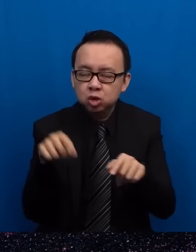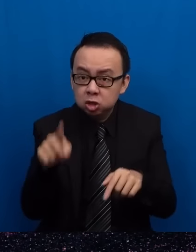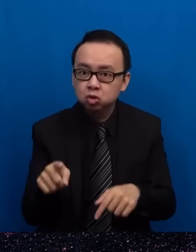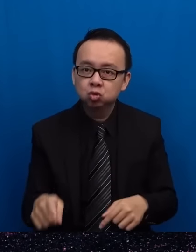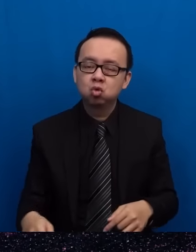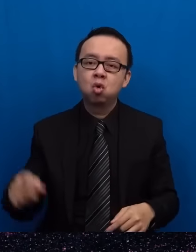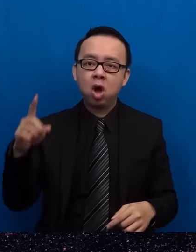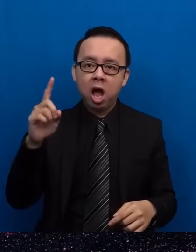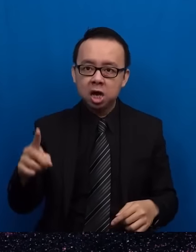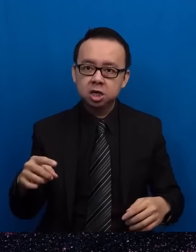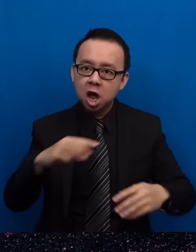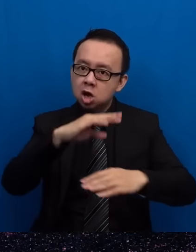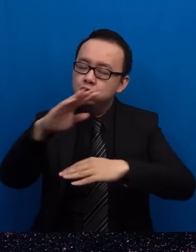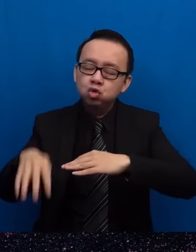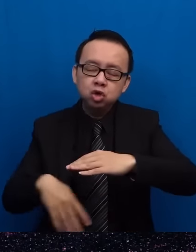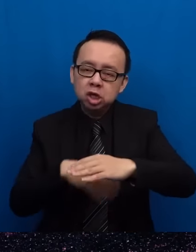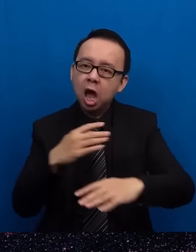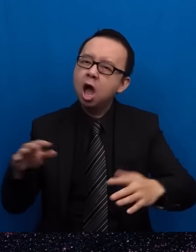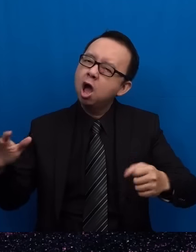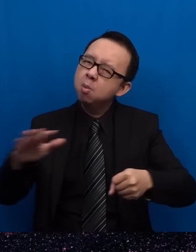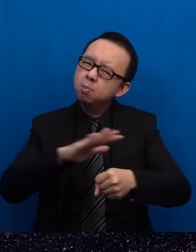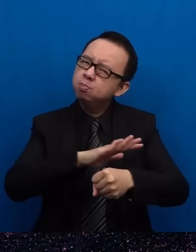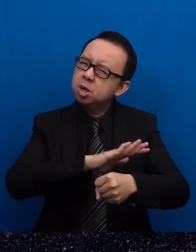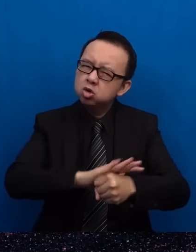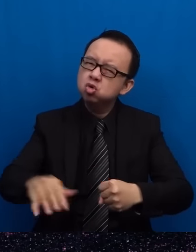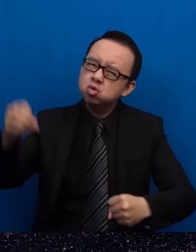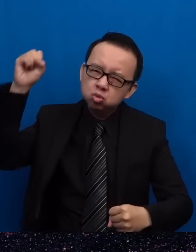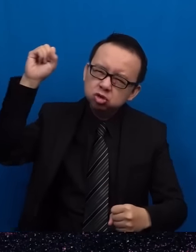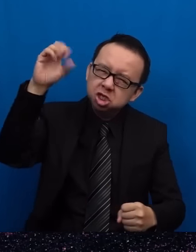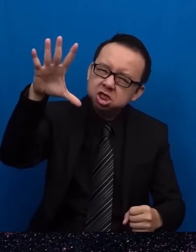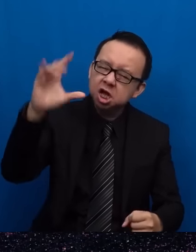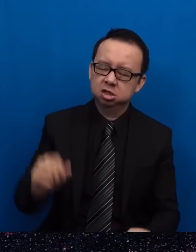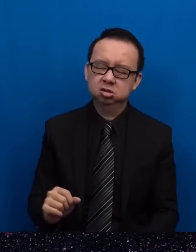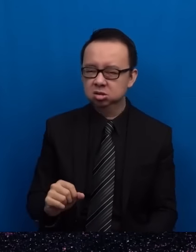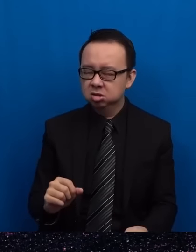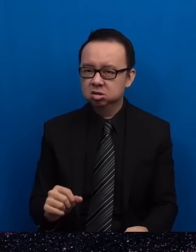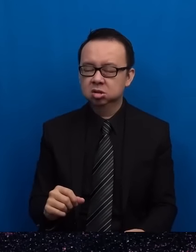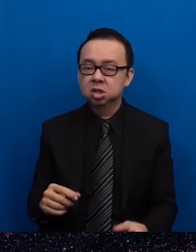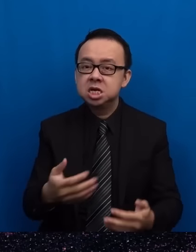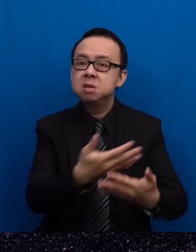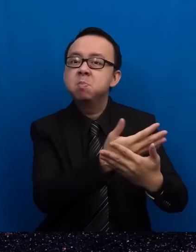ada sebuah dunia penuh keajaiban. Demikian pula di balik sebuah pintu yang Tuhan tutup,